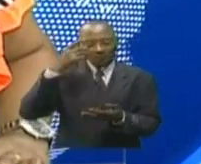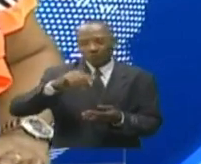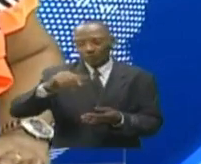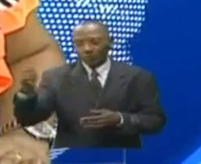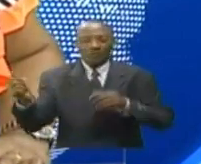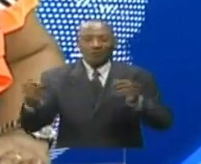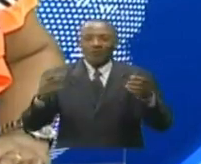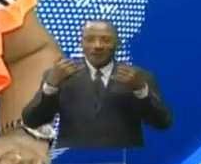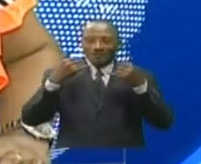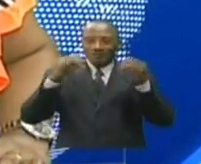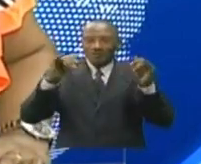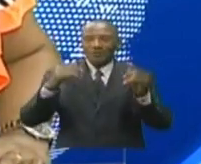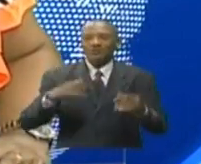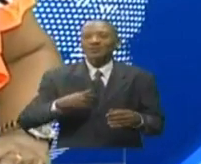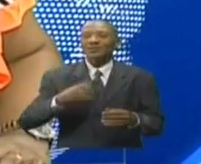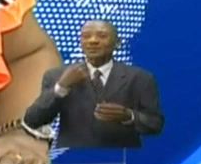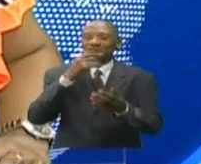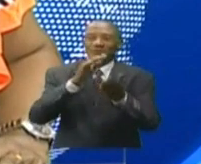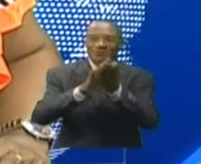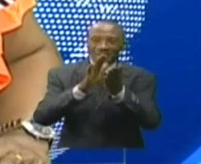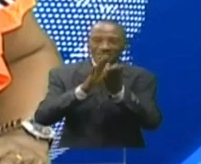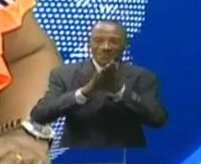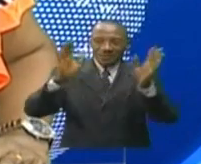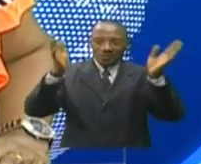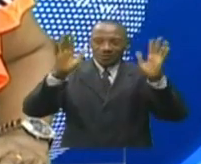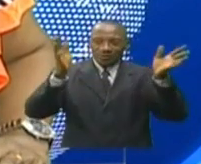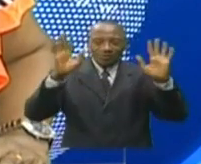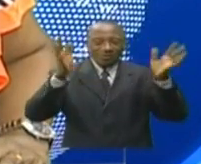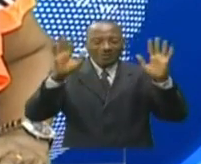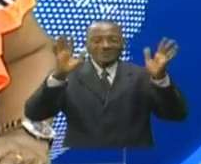de Bounagana, à Rutshuru. Prochain rendez-vous de